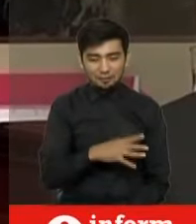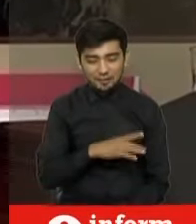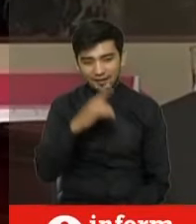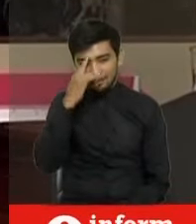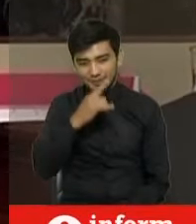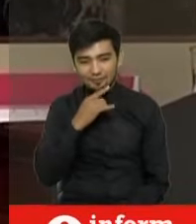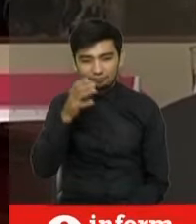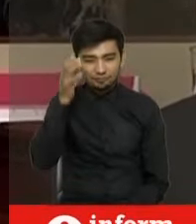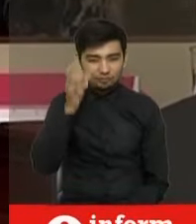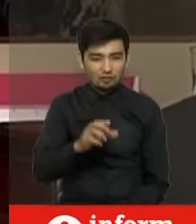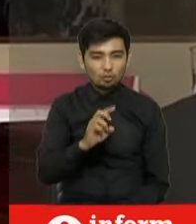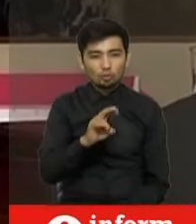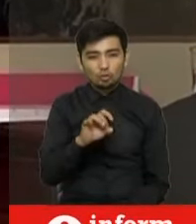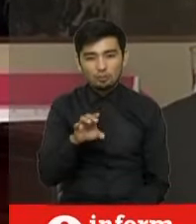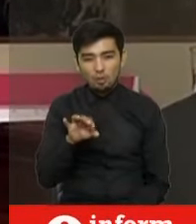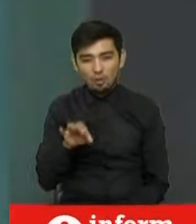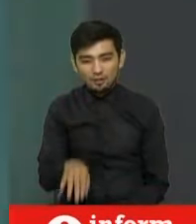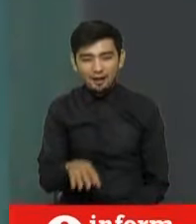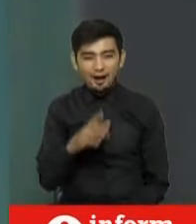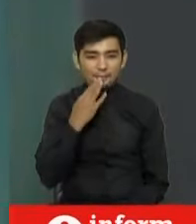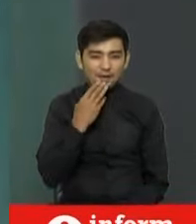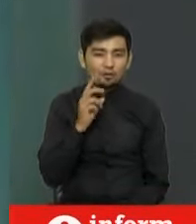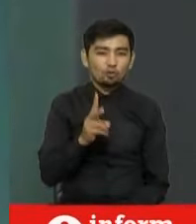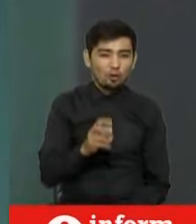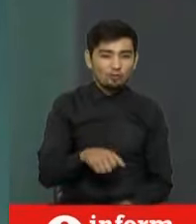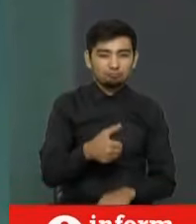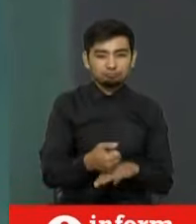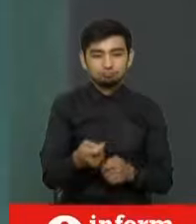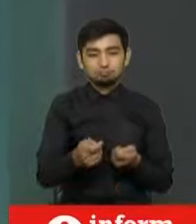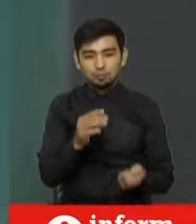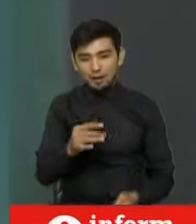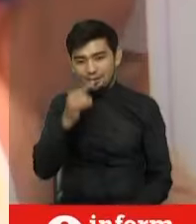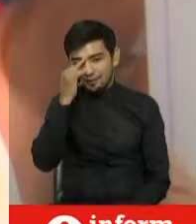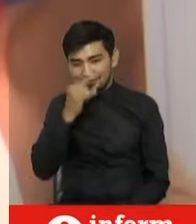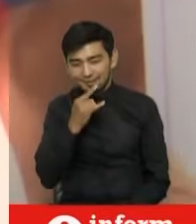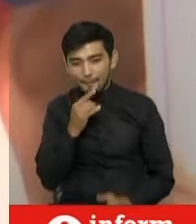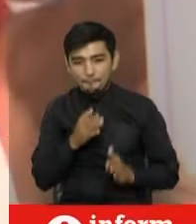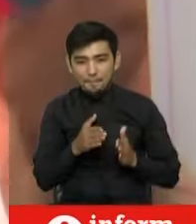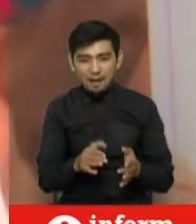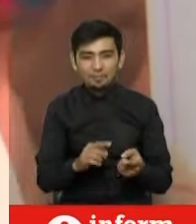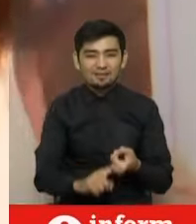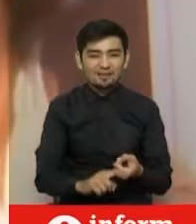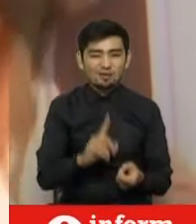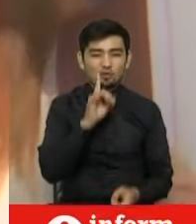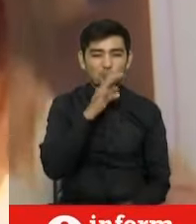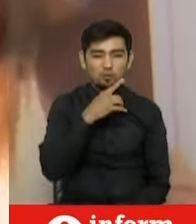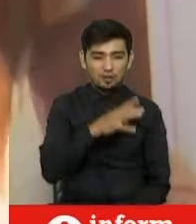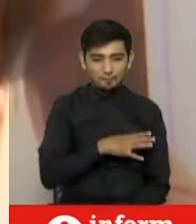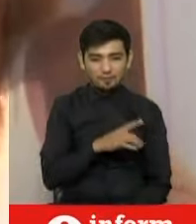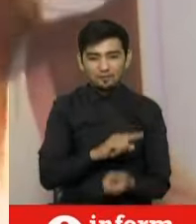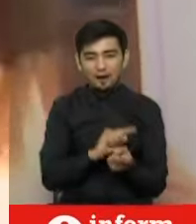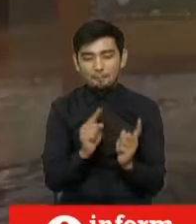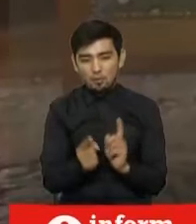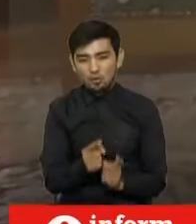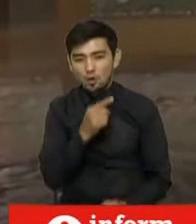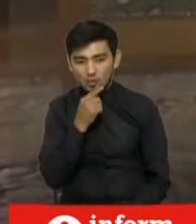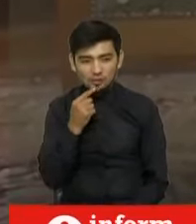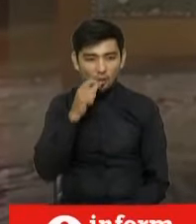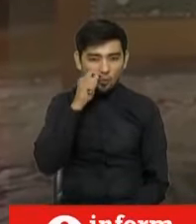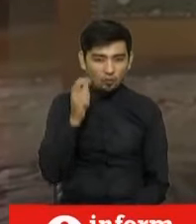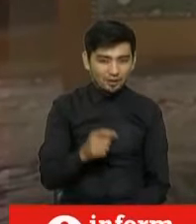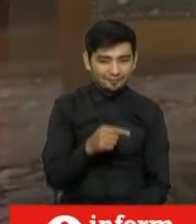саясаттанушы Нұрболат Нышанбаев Америка билігіне кім келсе де Қазақстанға тікелей әсер етпейді дейді. Керісінше Ресей мен